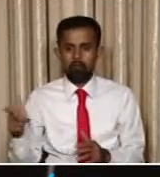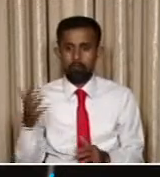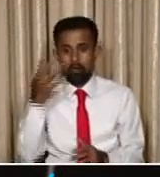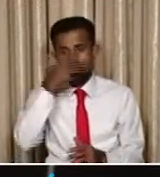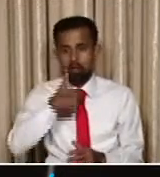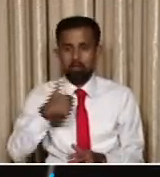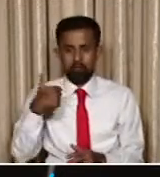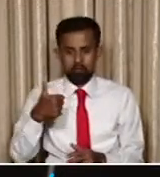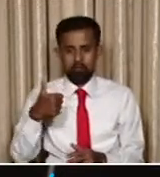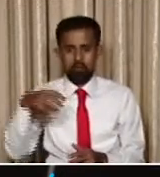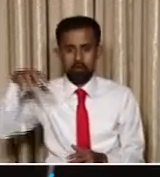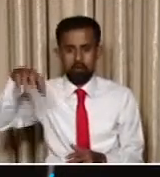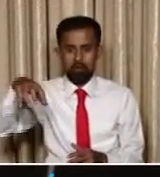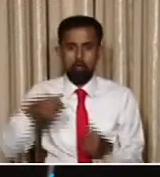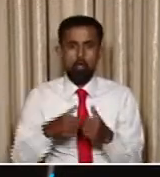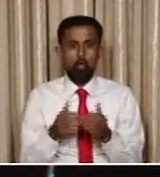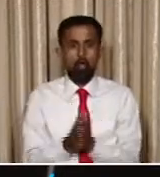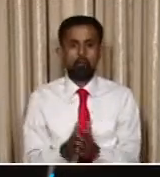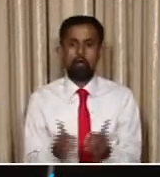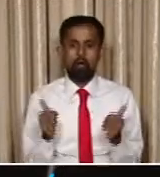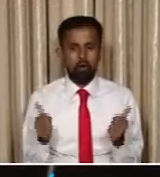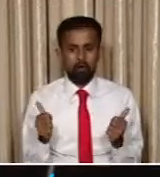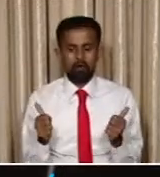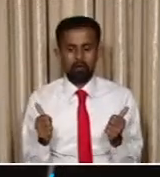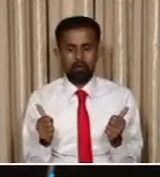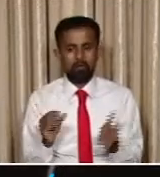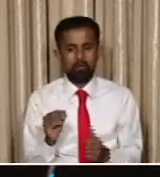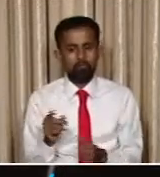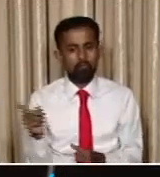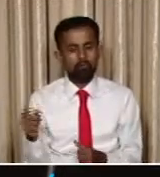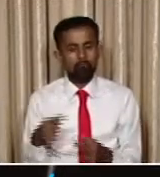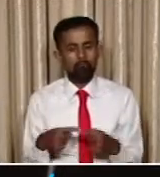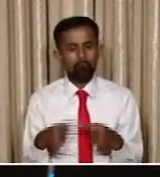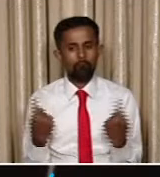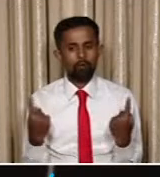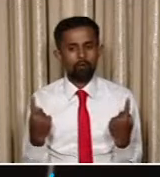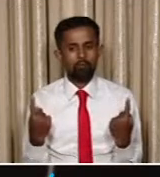රටක් ඒ ඔක්කොම හරි නමුත් එතන තියෙන වෙනස අපිත් එක්ක